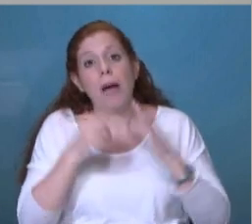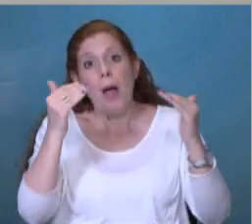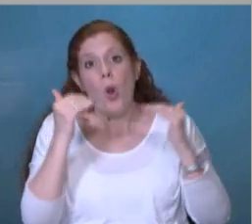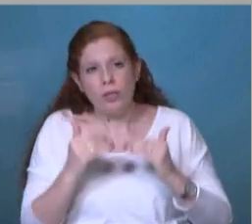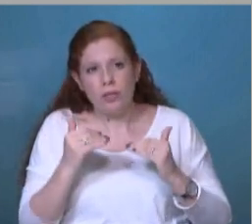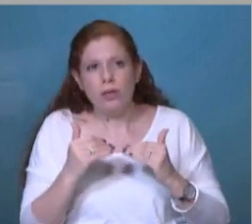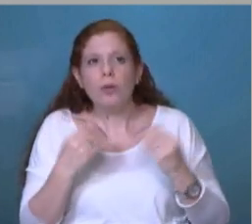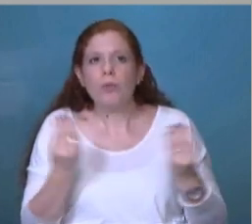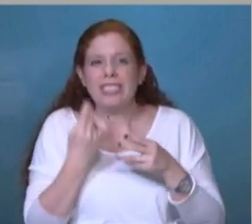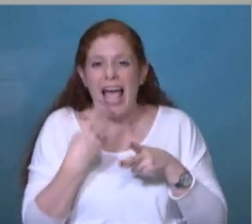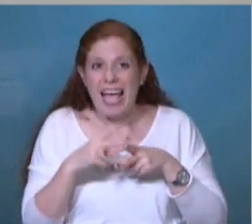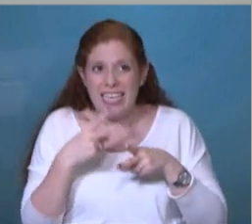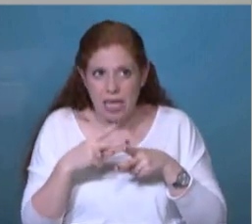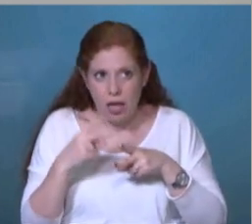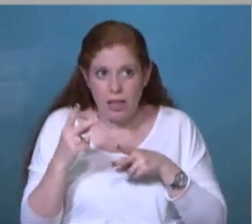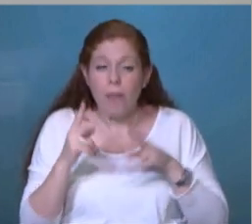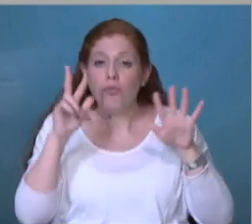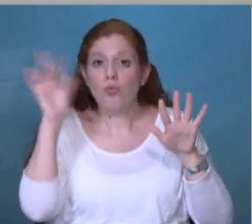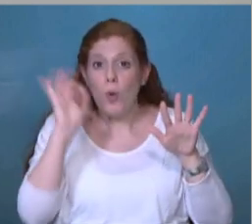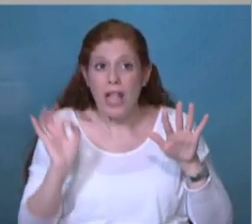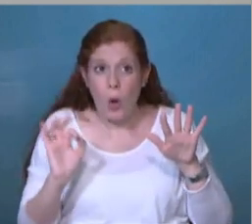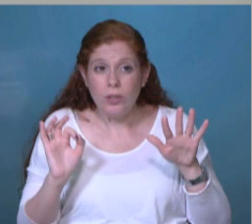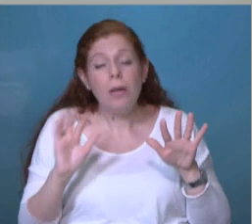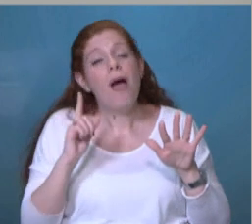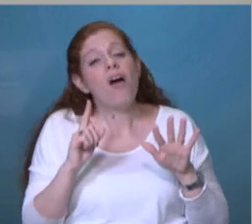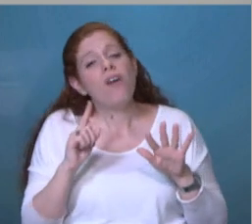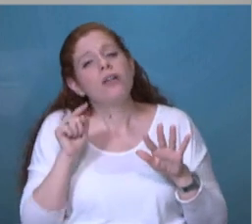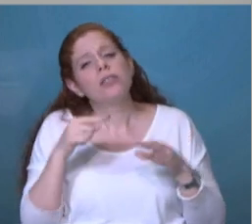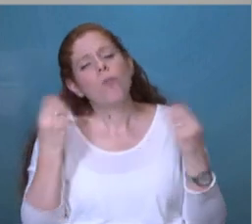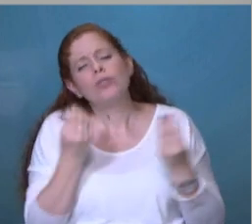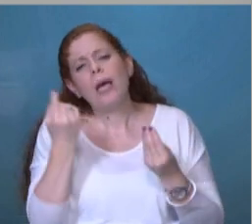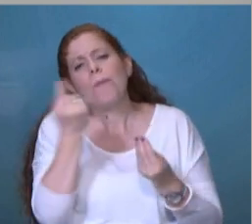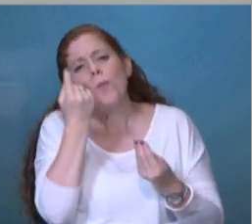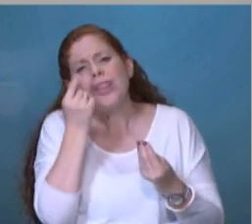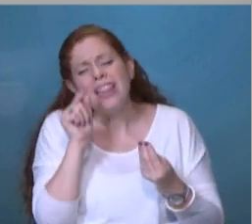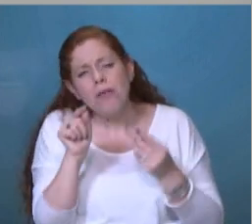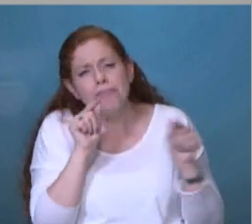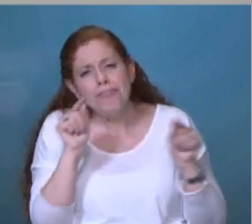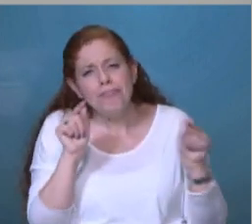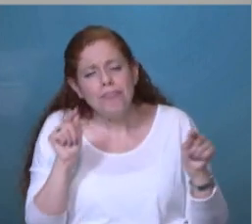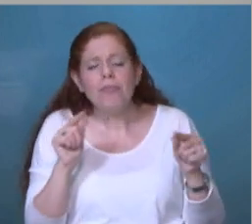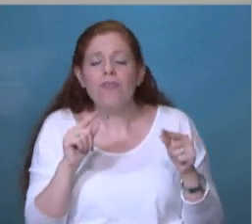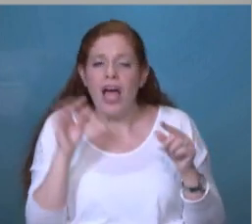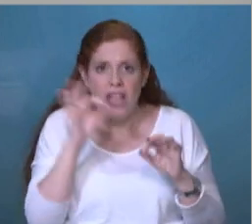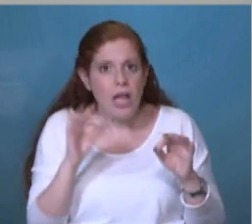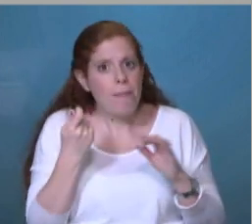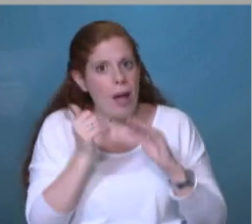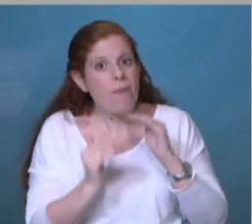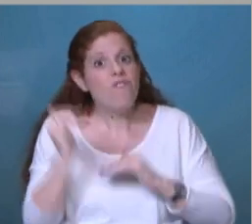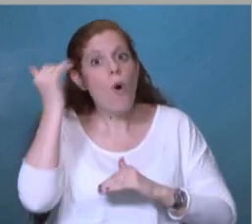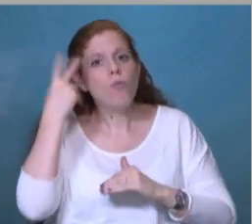שהם שמו על המוקד ב-8%, אבל מדובר במוצרים בודדים, והמחירים עדיין גבוהים הרבה יותר